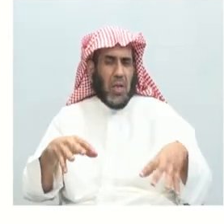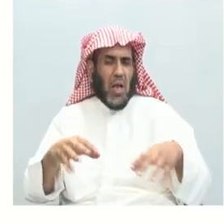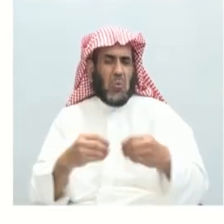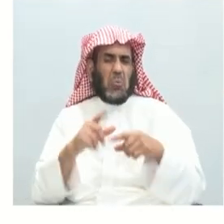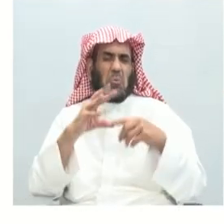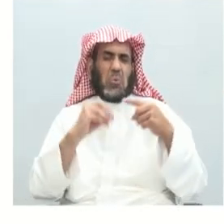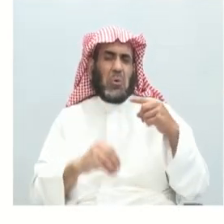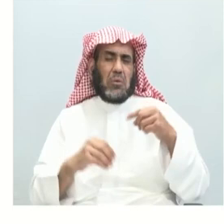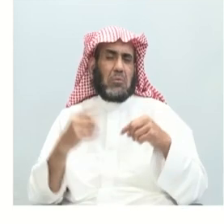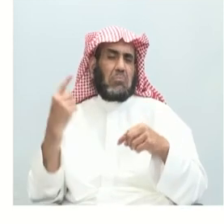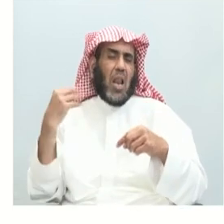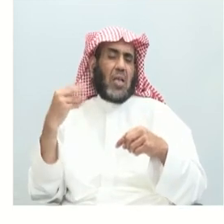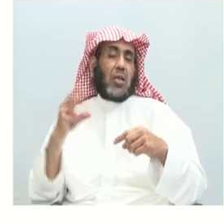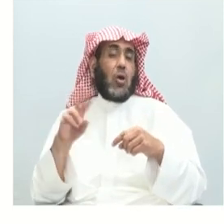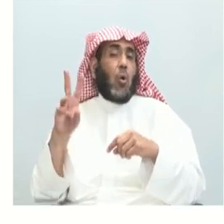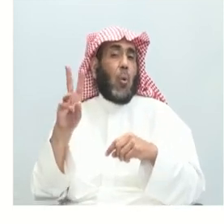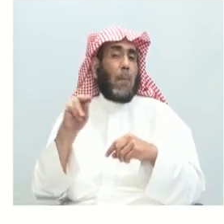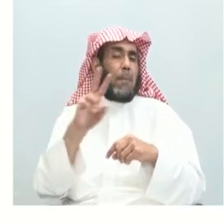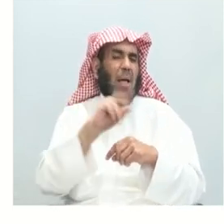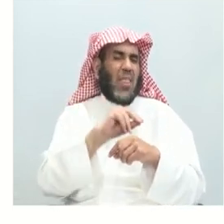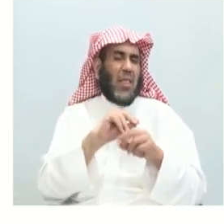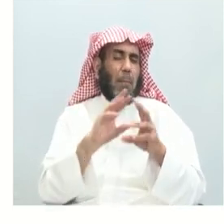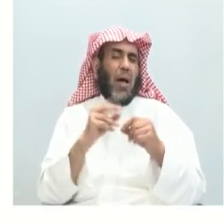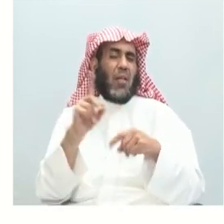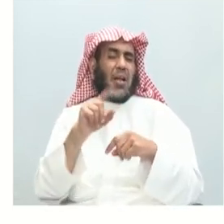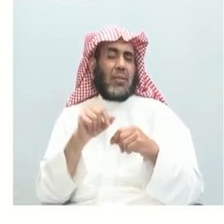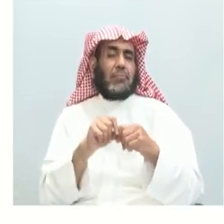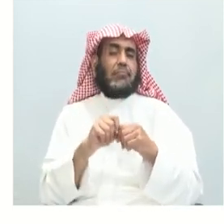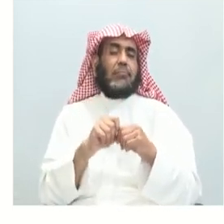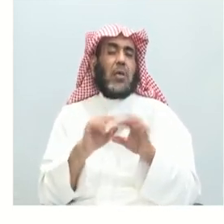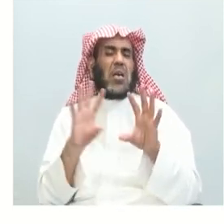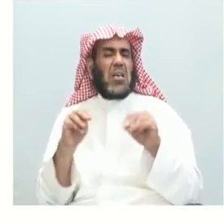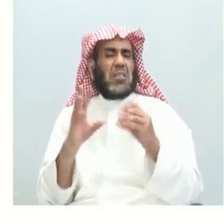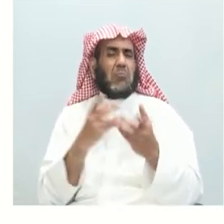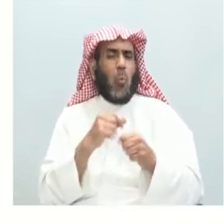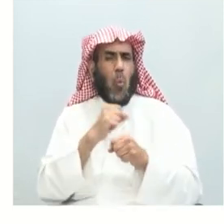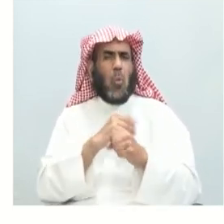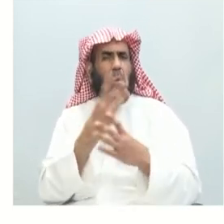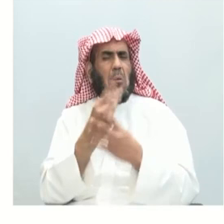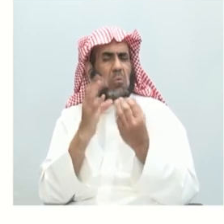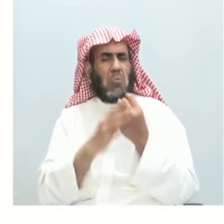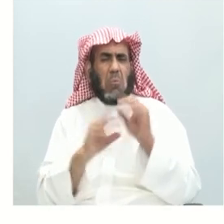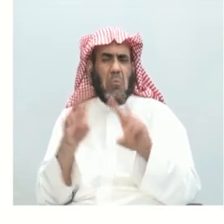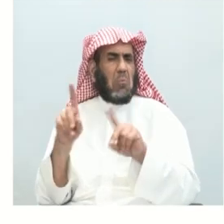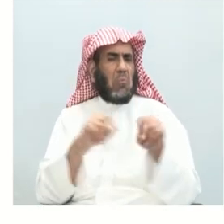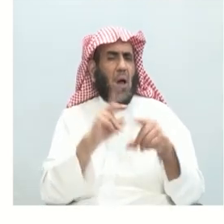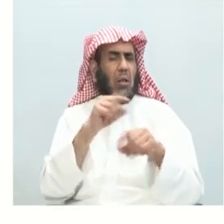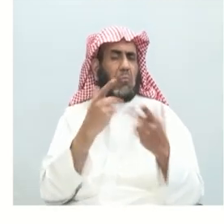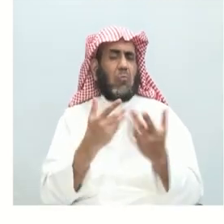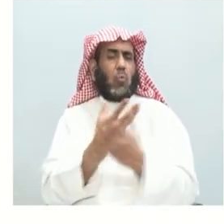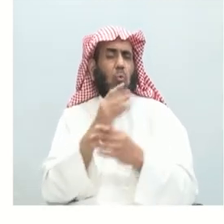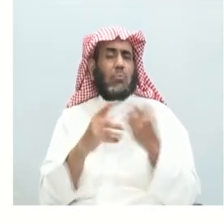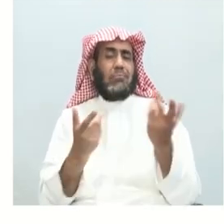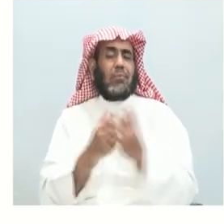تنقص من اجله امثل لبعض الاخطاء التي قد يقع فيها بعضنا في اثناء